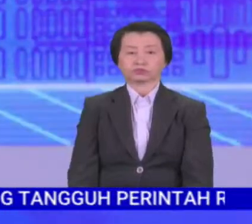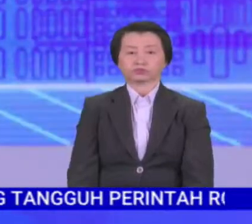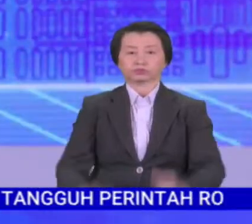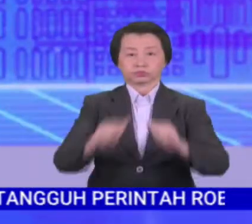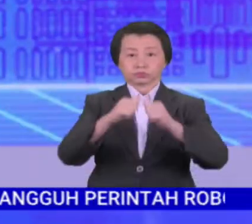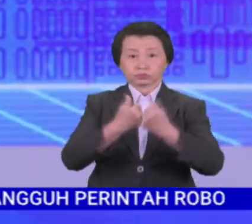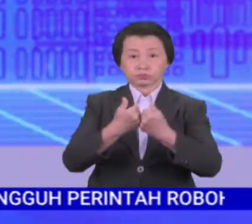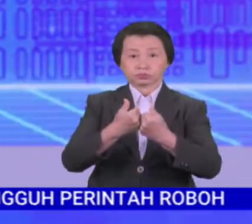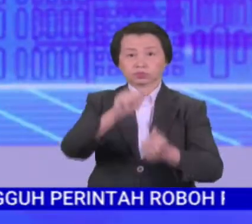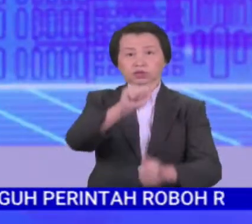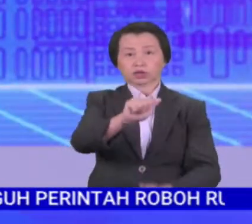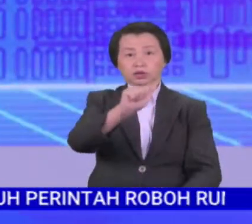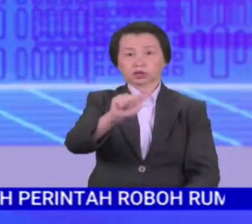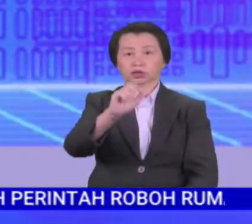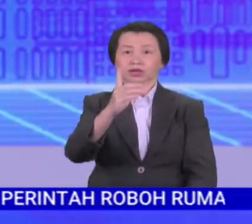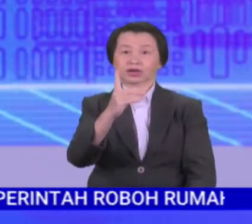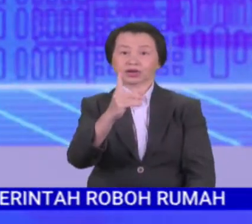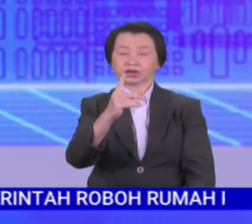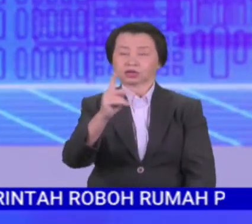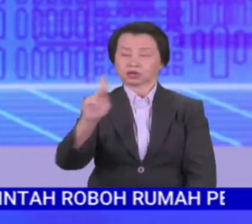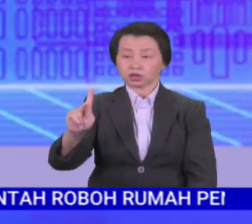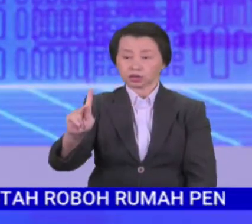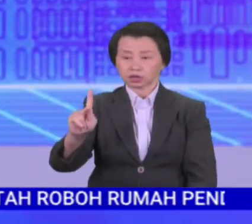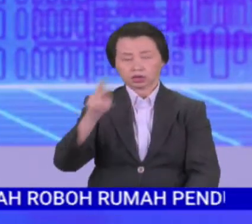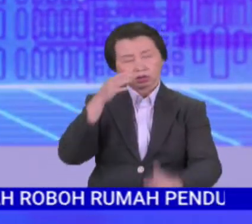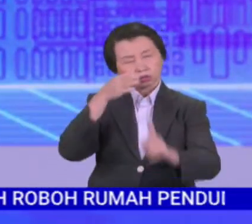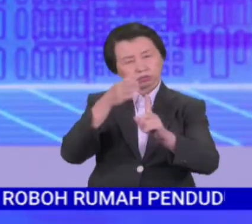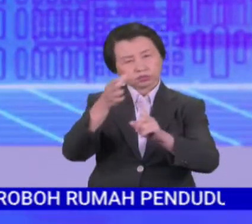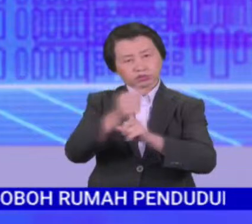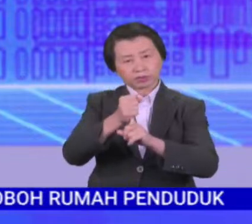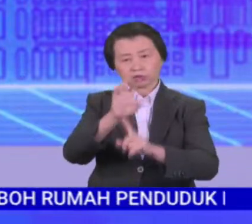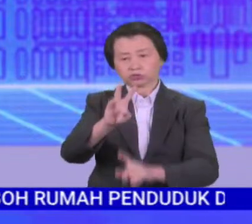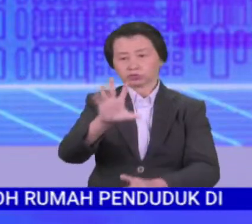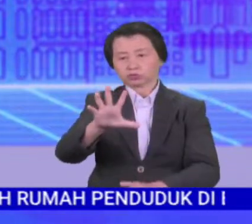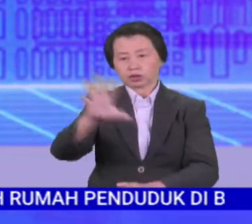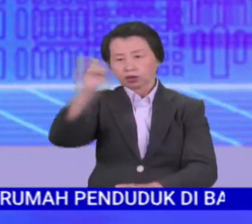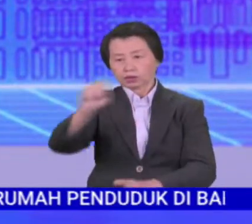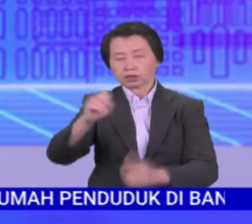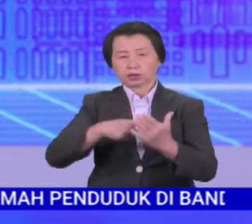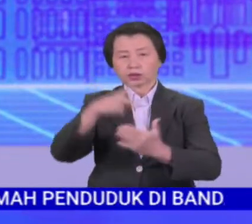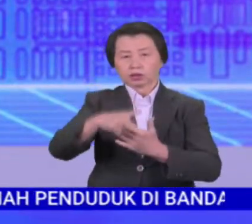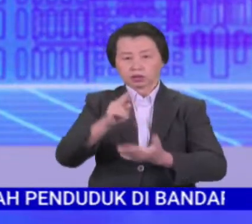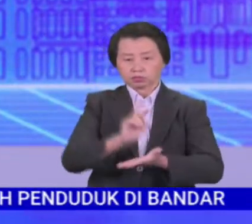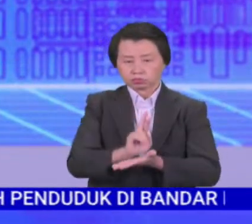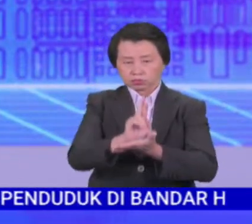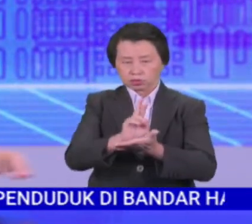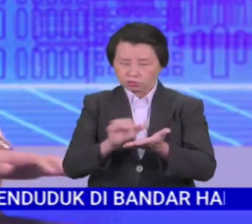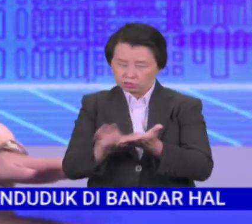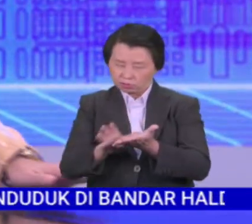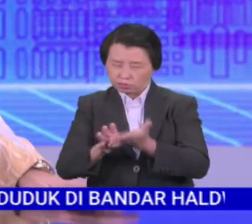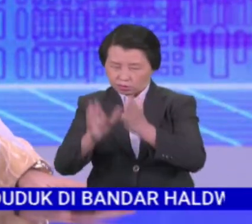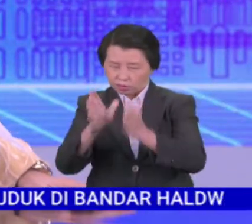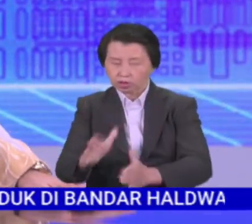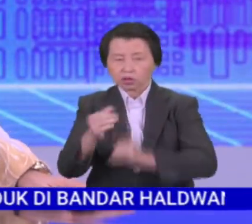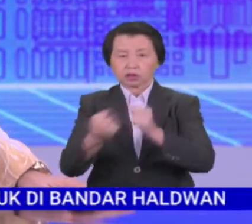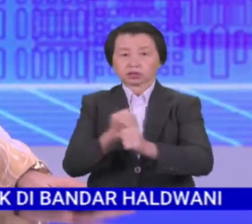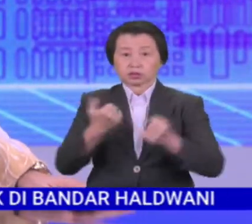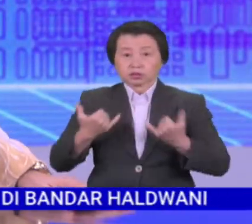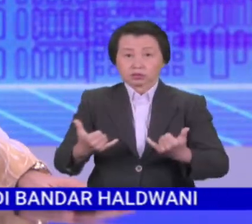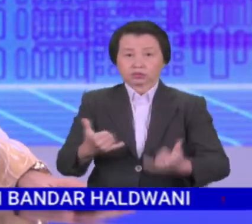yang tidak ada kebangsaan ee disasar mencapai 7500 bagi program pemulihan pada girada pada tahun ini